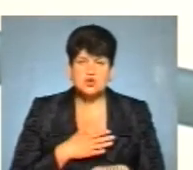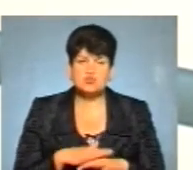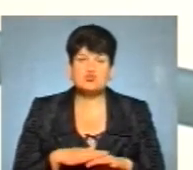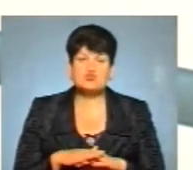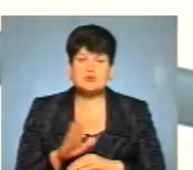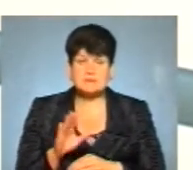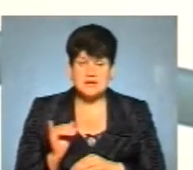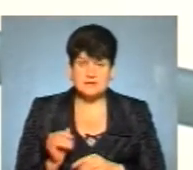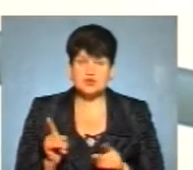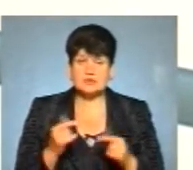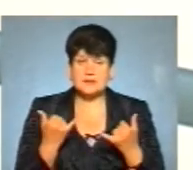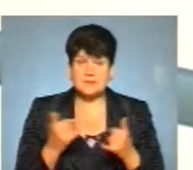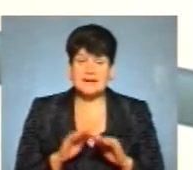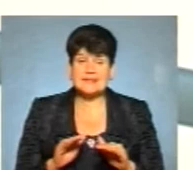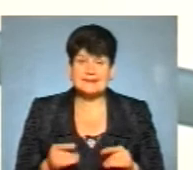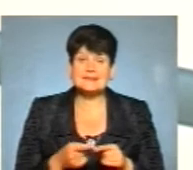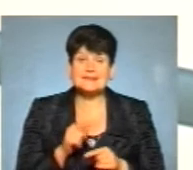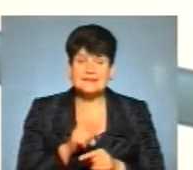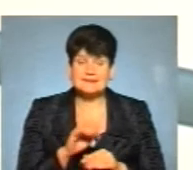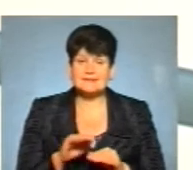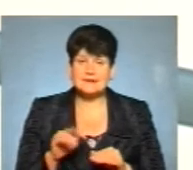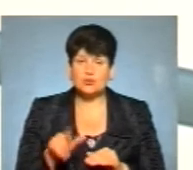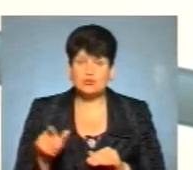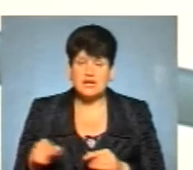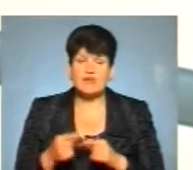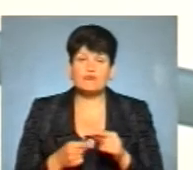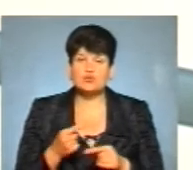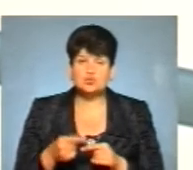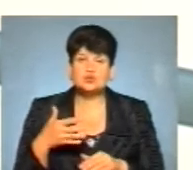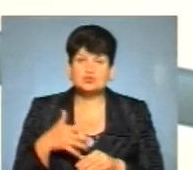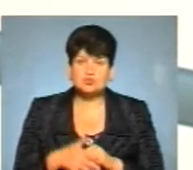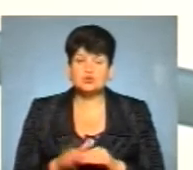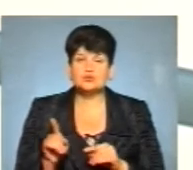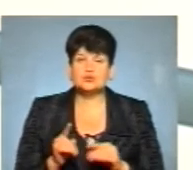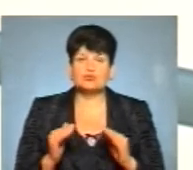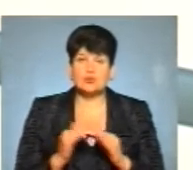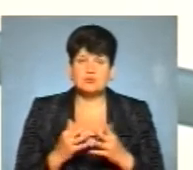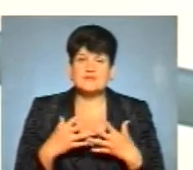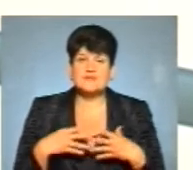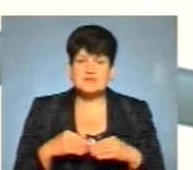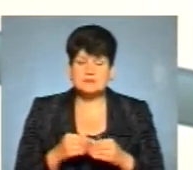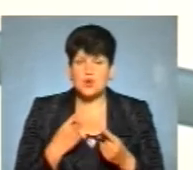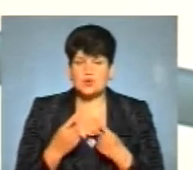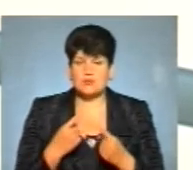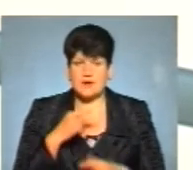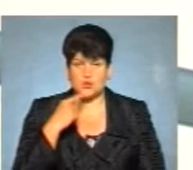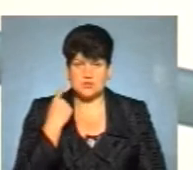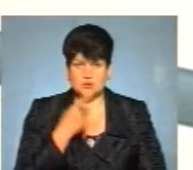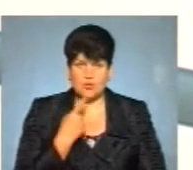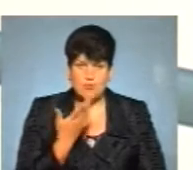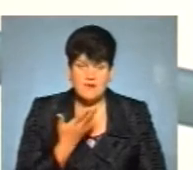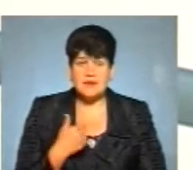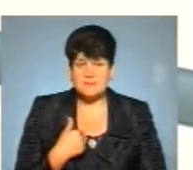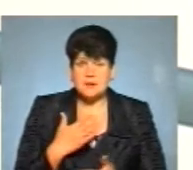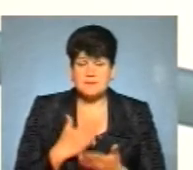суспільстві, що тепер і діти цих людей, і внуки цих людей зрозуміло, що в побуті, у сім'ях розмовляють російською мовою. Але теж